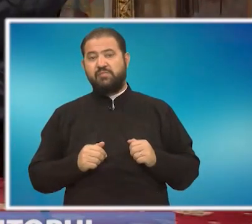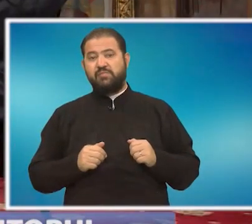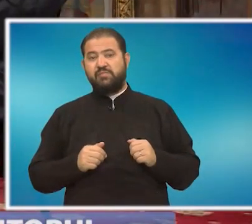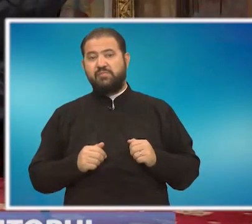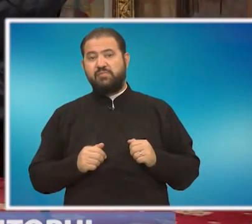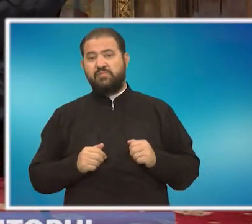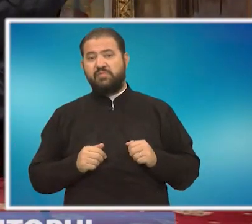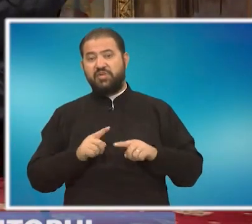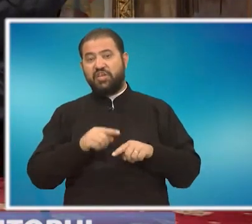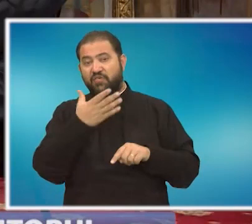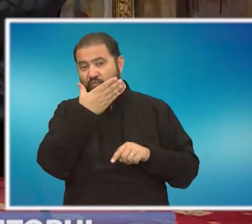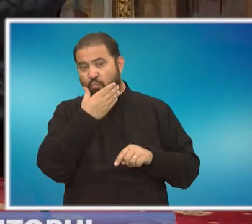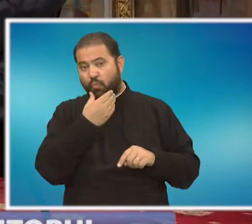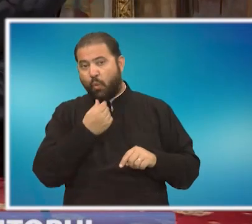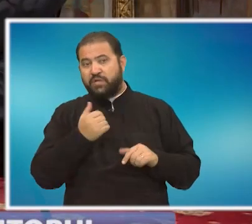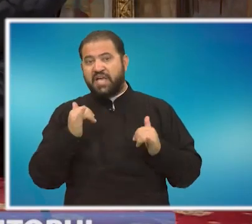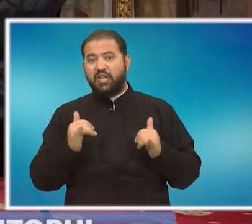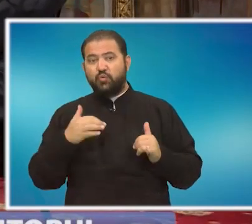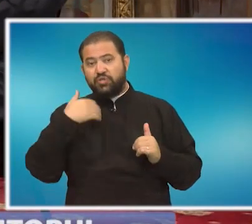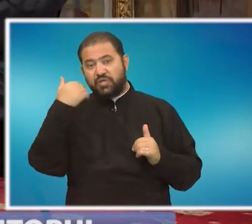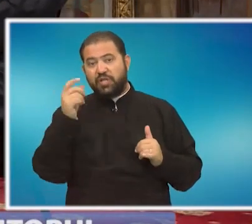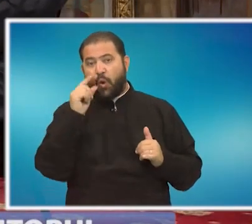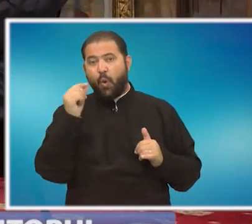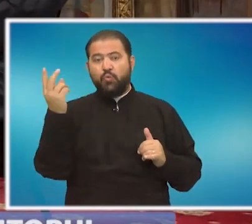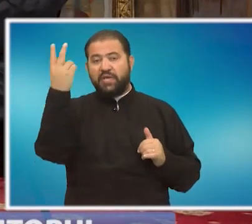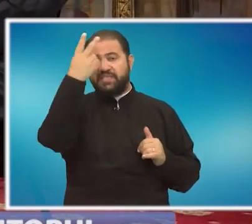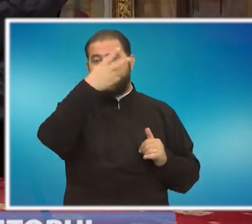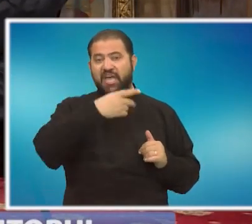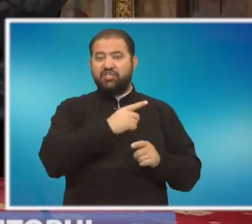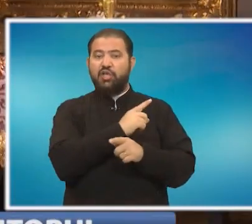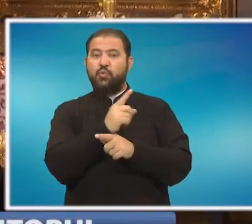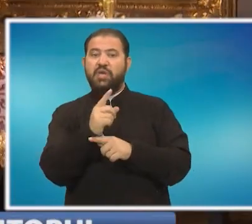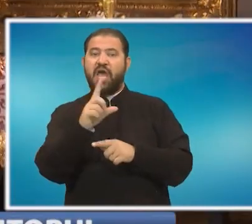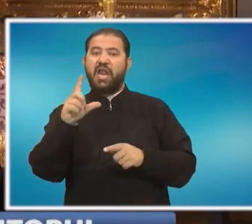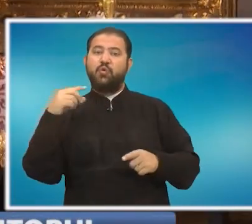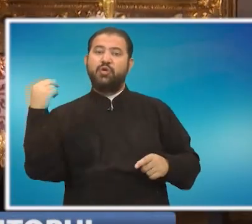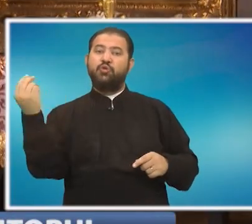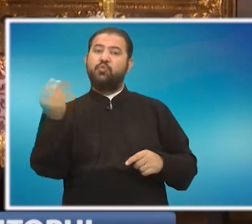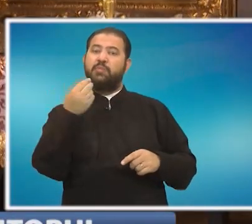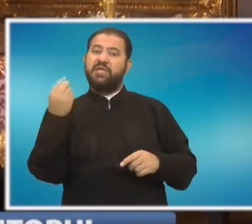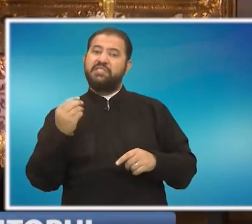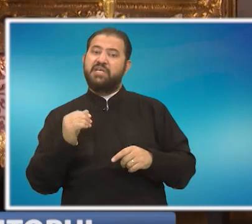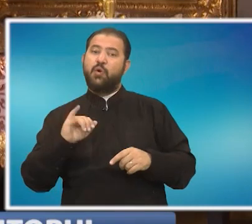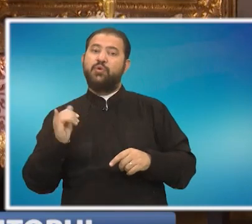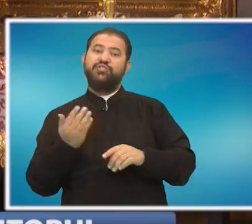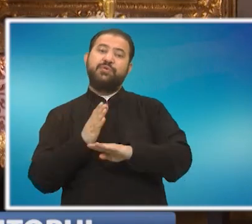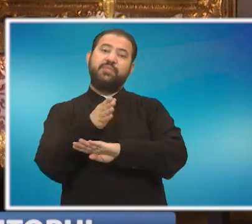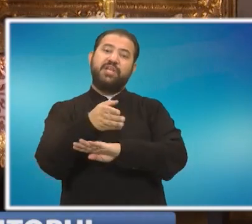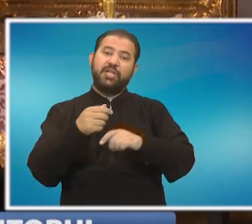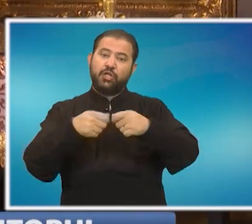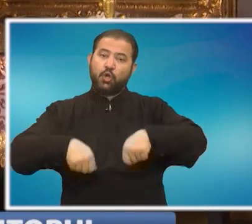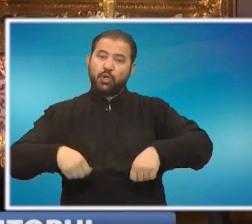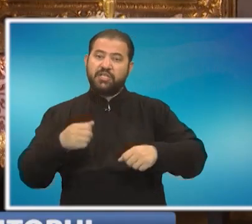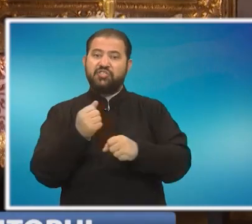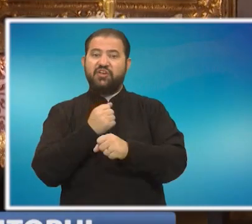sunt cei care ne sunt repere de urmat, Sfinții lui Dumnezeu și, bineînțeles, persoanele cele